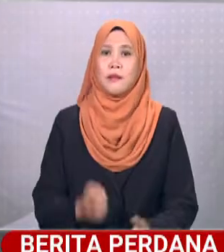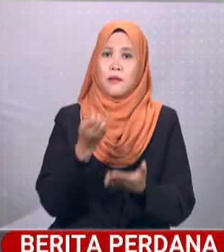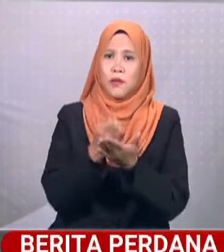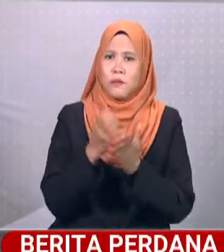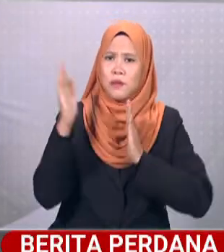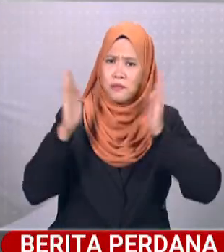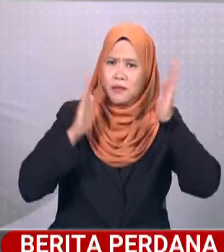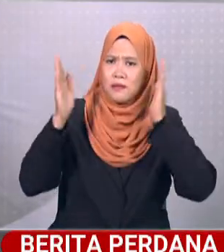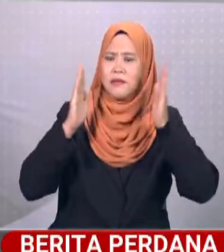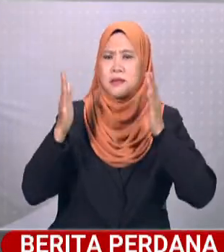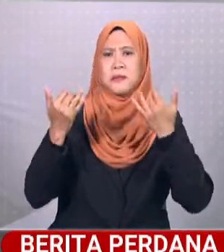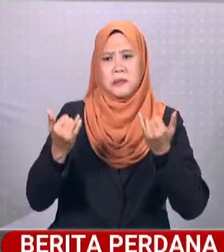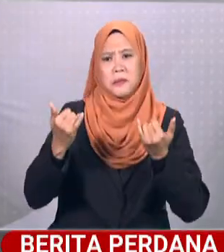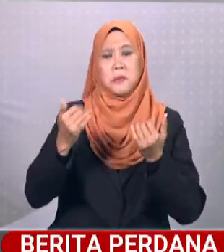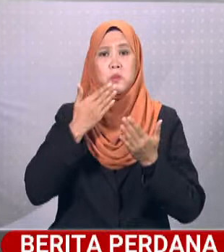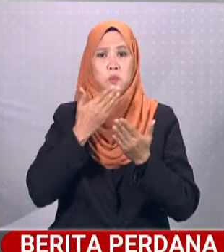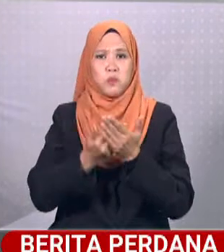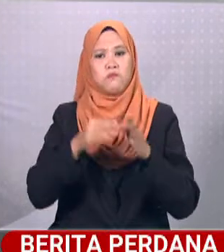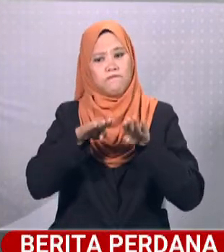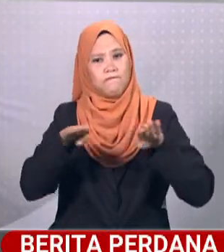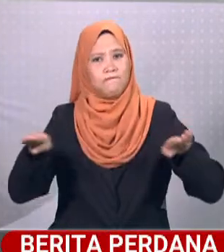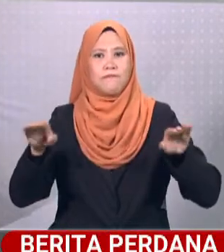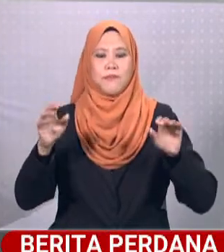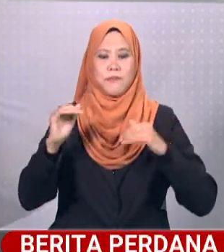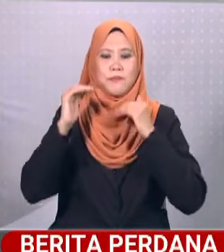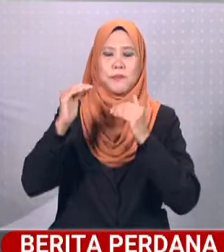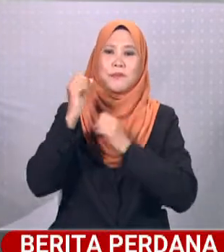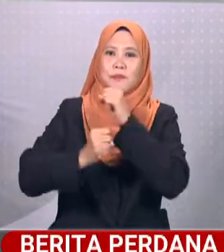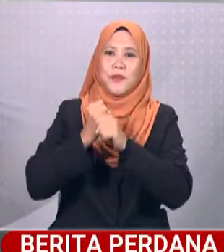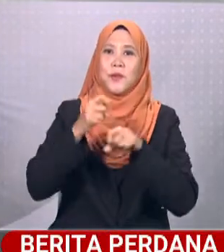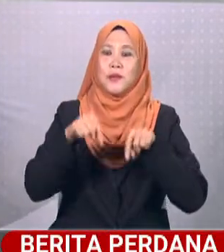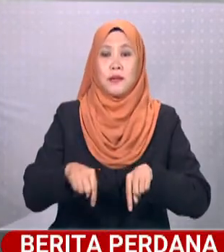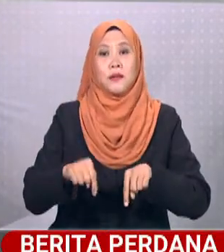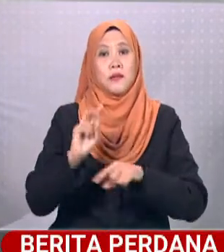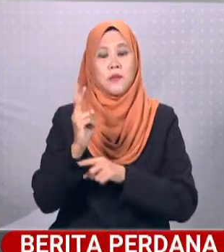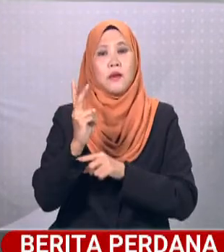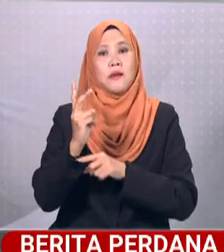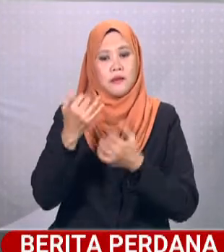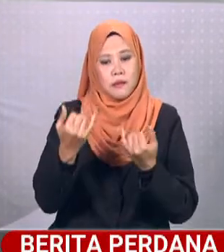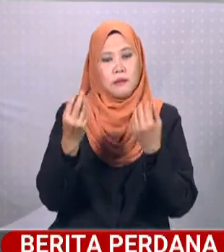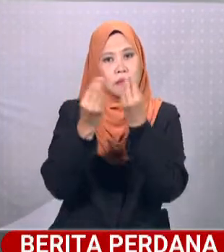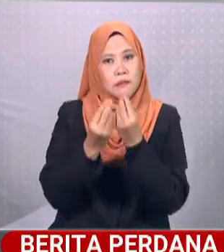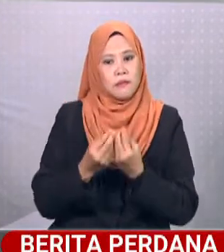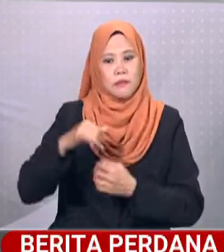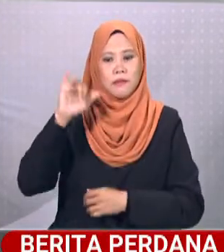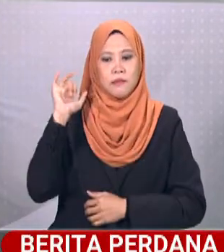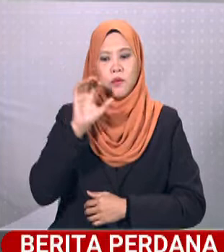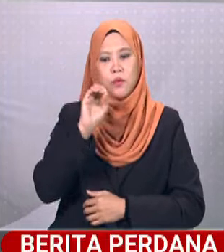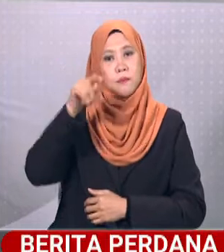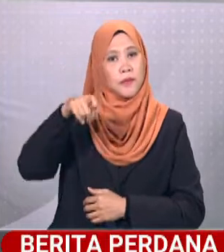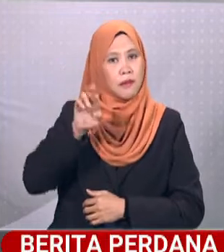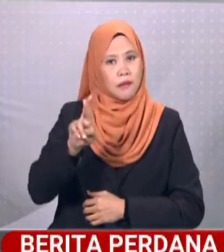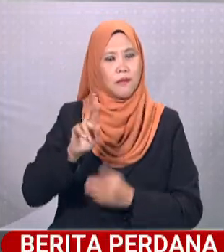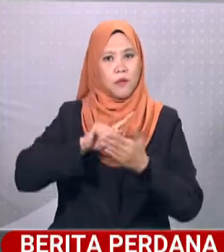Ekonomi Malaysia dijangka beransur pulih pada separuh kedua tahun ini. Ia dipacu terutamanya kadar dasar semalaman OPR